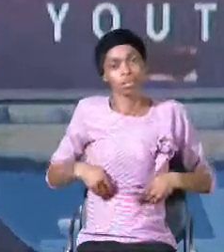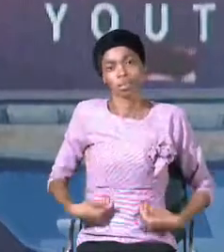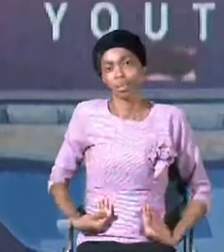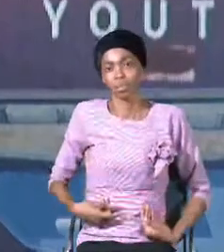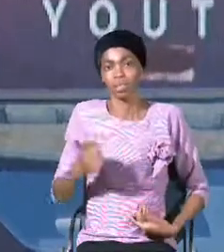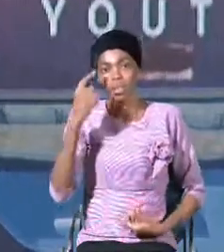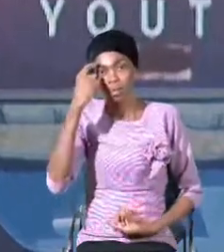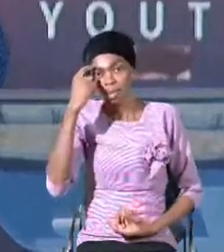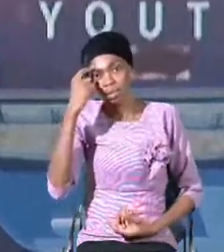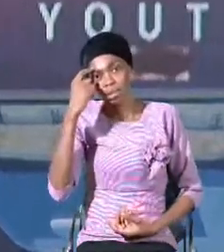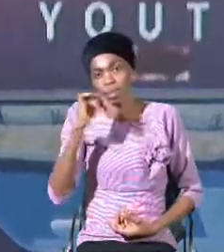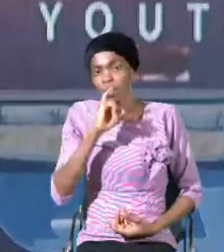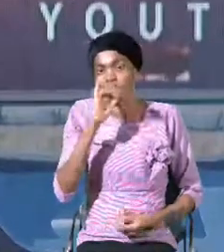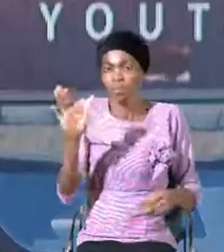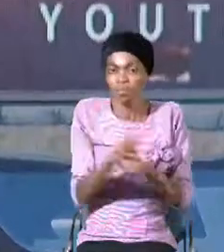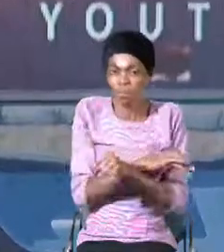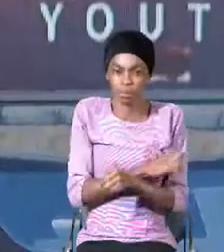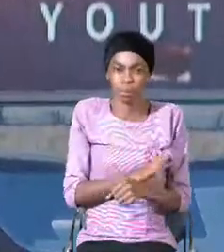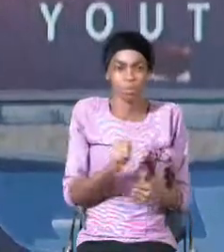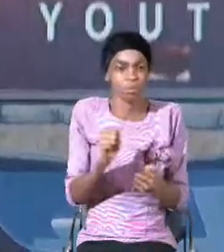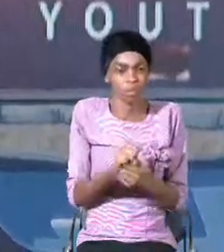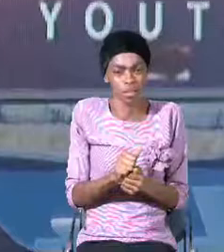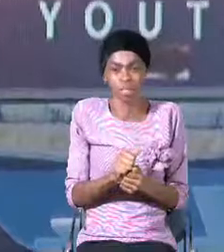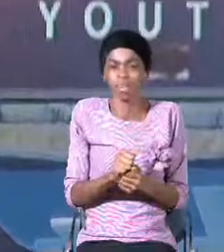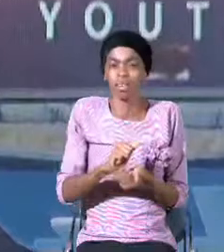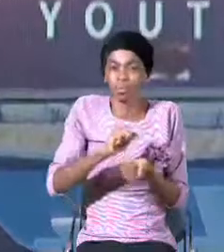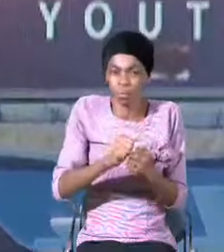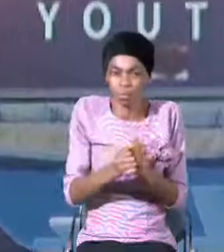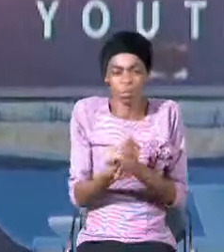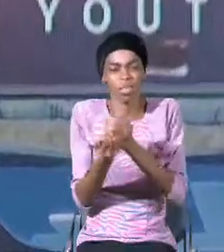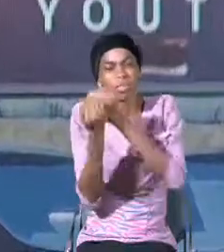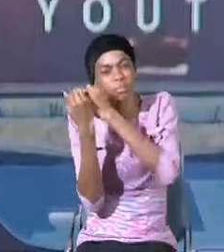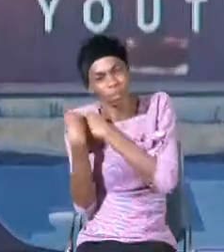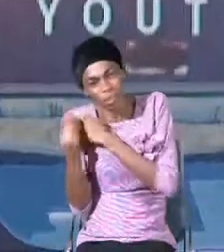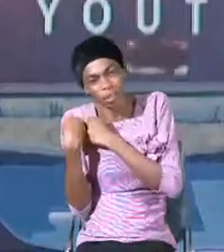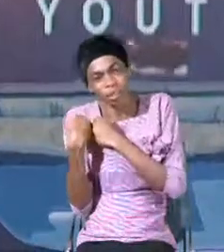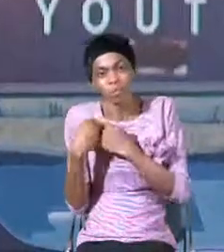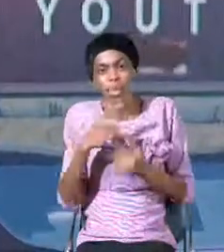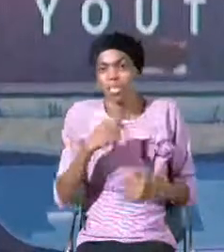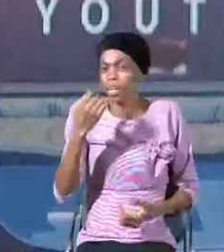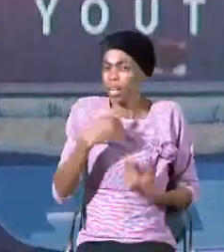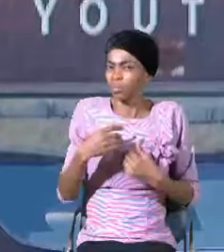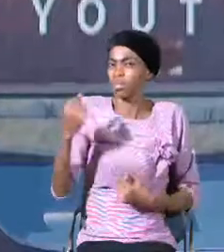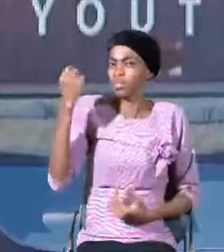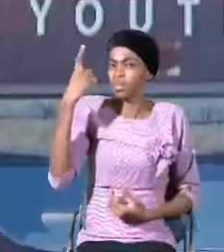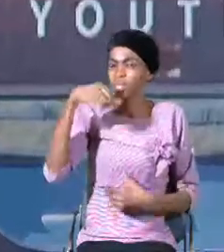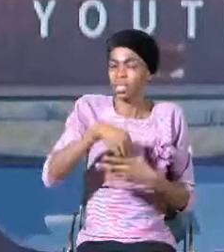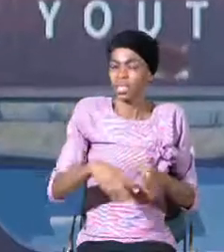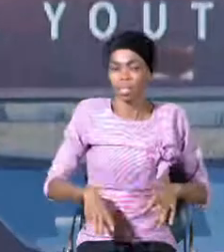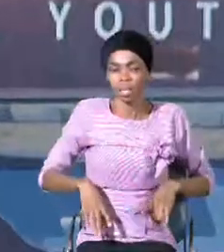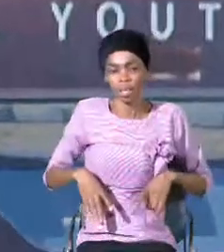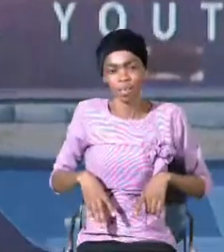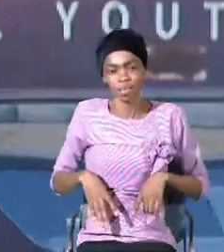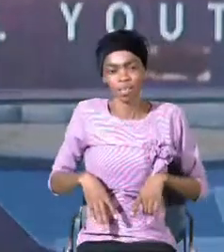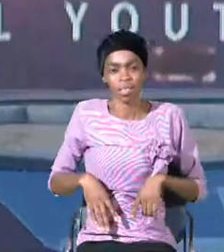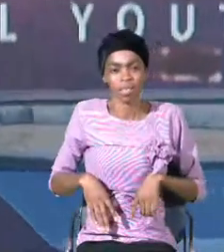vue. Leur pensée est submergée. Et ils ont cette compréhension dans la vie. Oui,